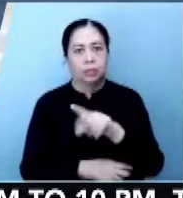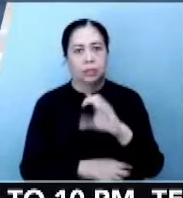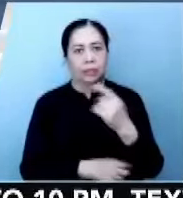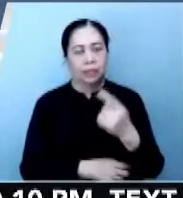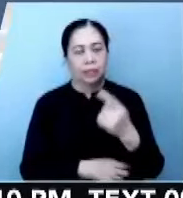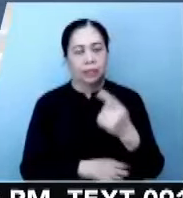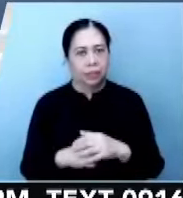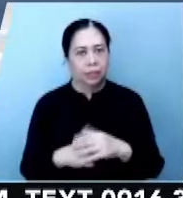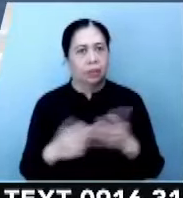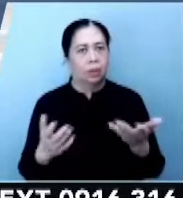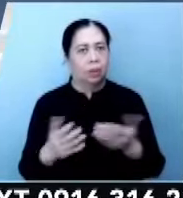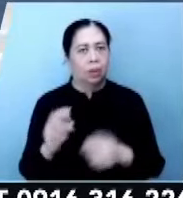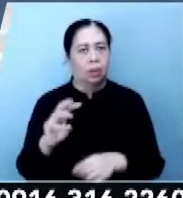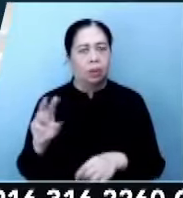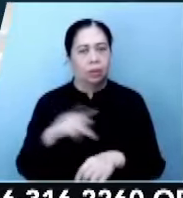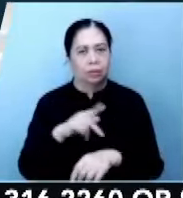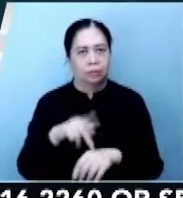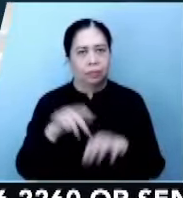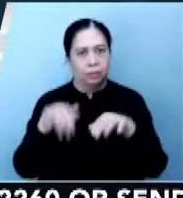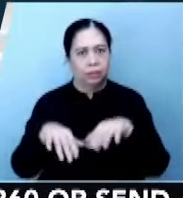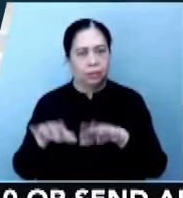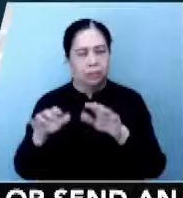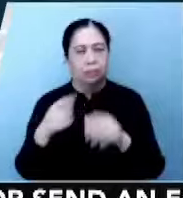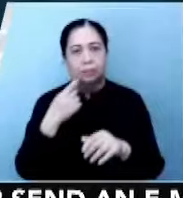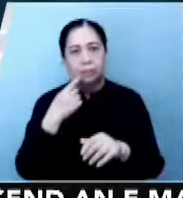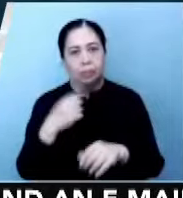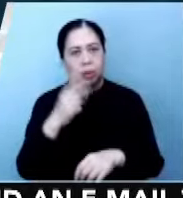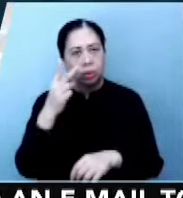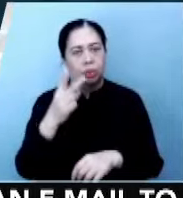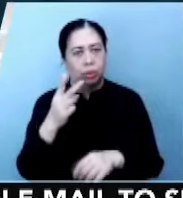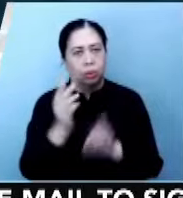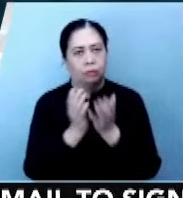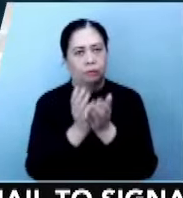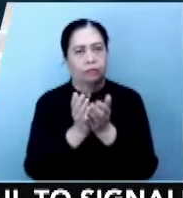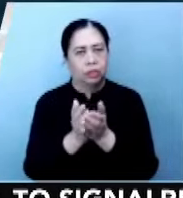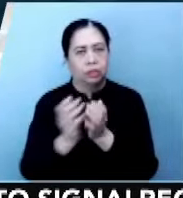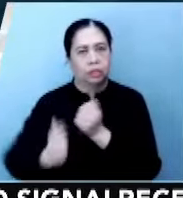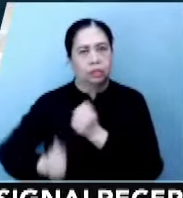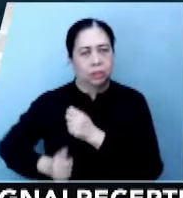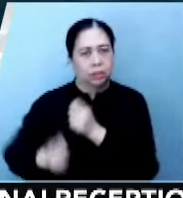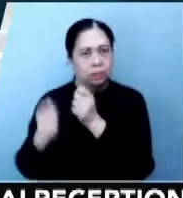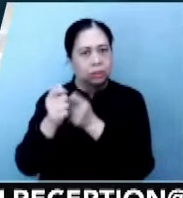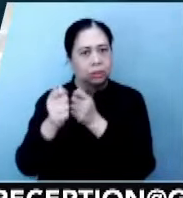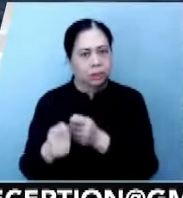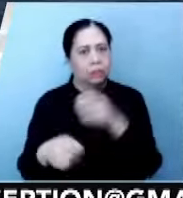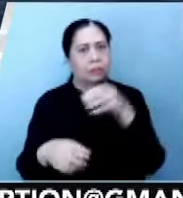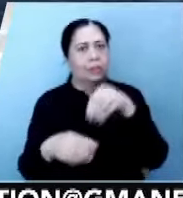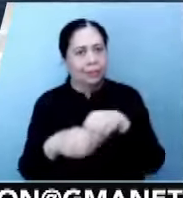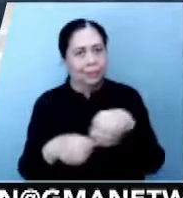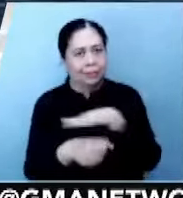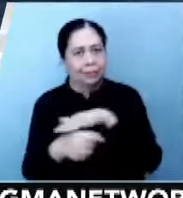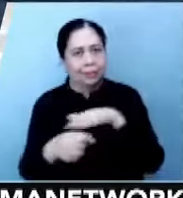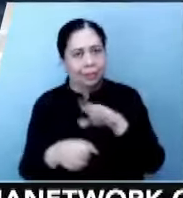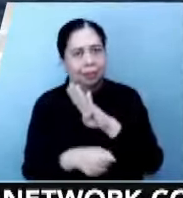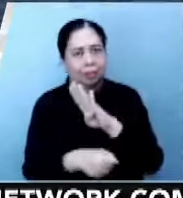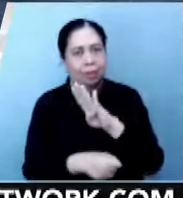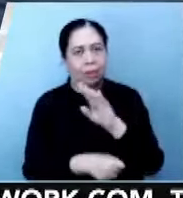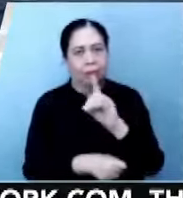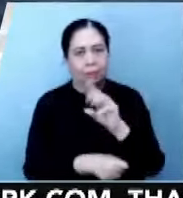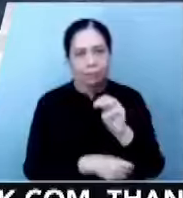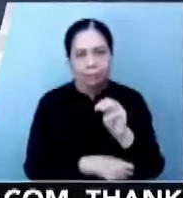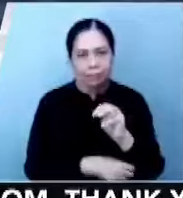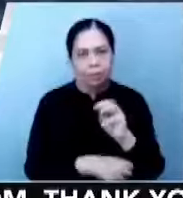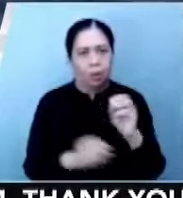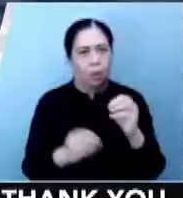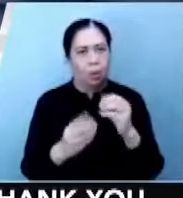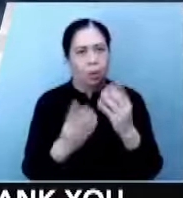West Philippine Sea. Dagdag niya, 2 fishing militia ships ang nakita ng Coast Guard sa loob ng Bajo de Masinloc. Wala raw floating barrier